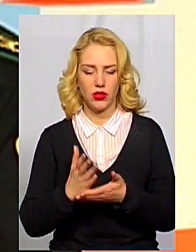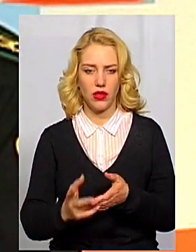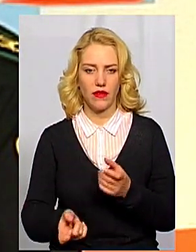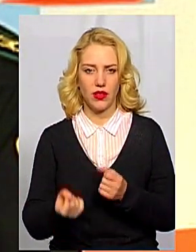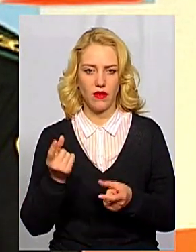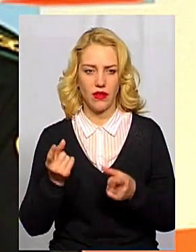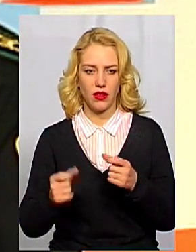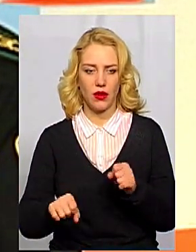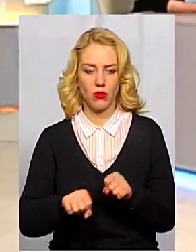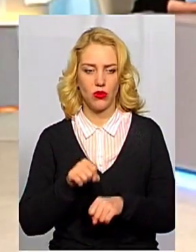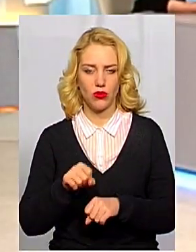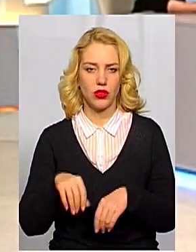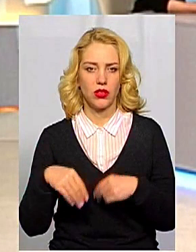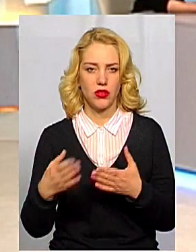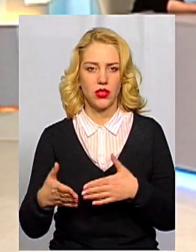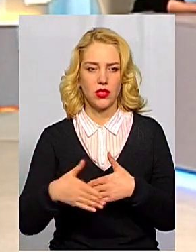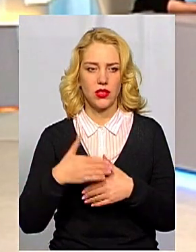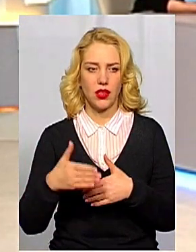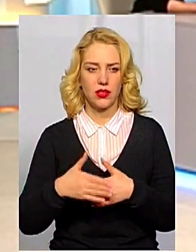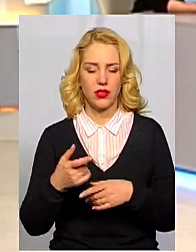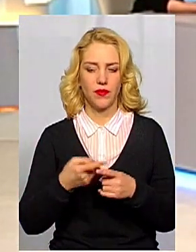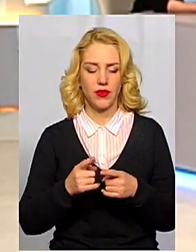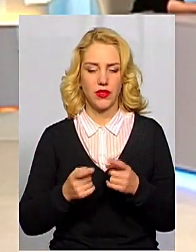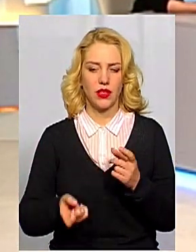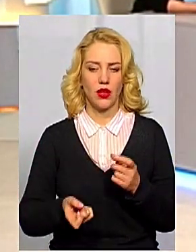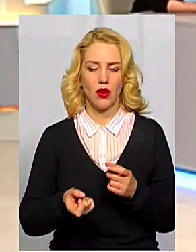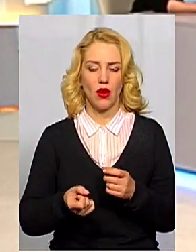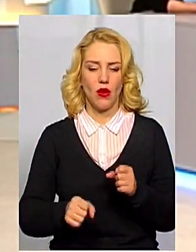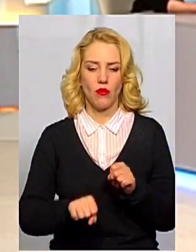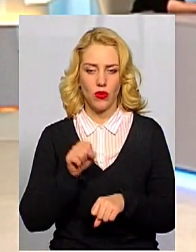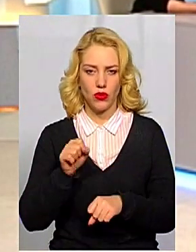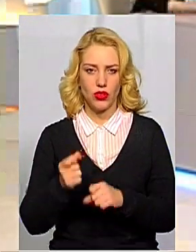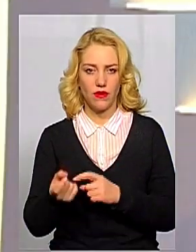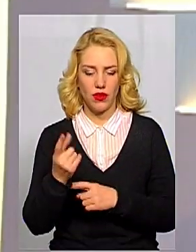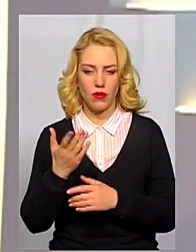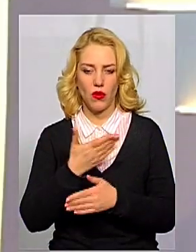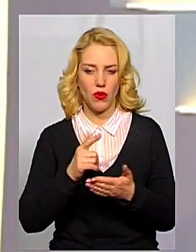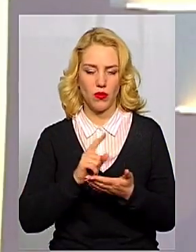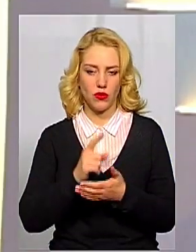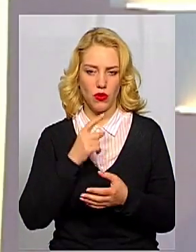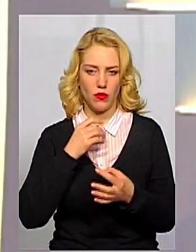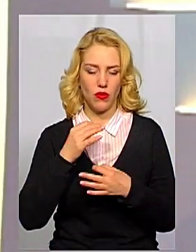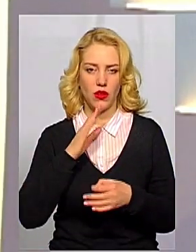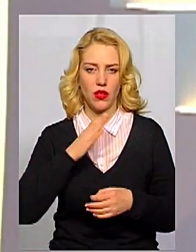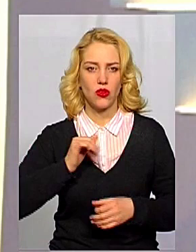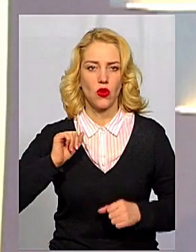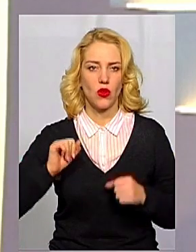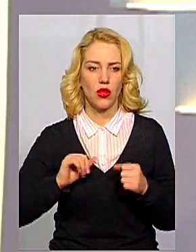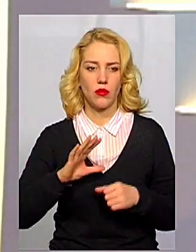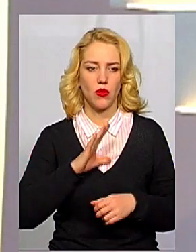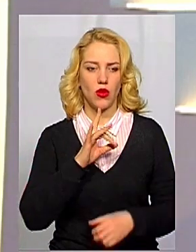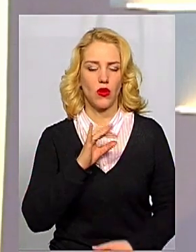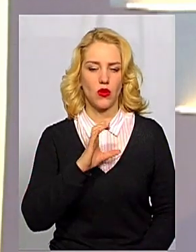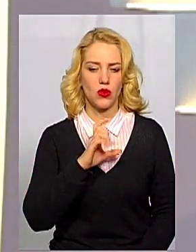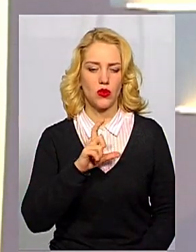порушення, застосовуються відповідні санкції. Ми про ці порушення виявлені поговоримо обов'язково. Наша колега Леся Боровець побувала у